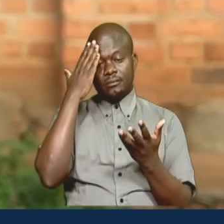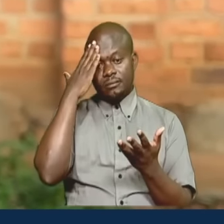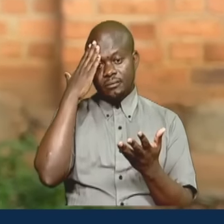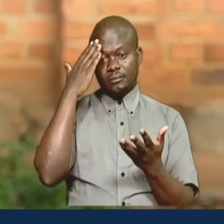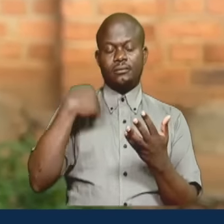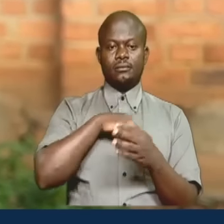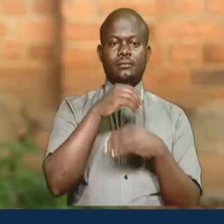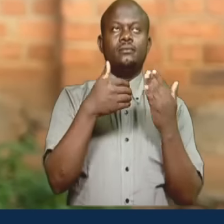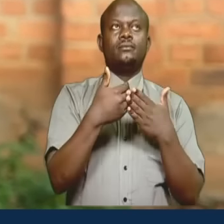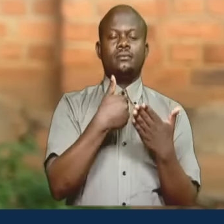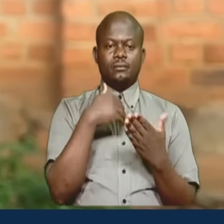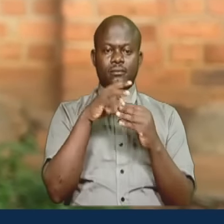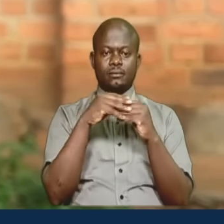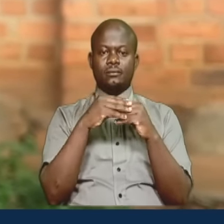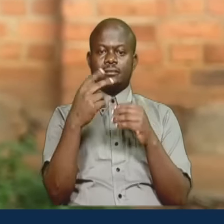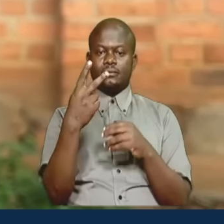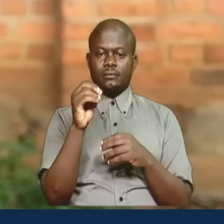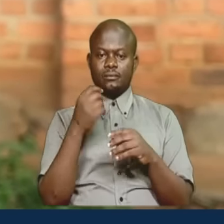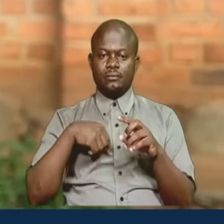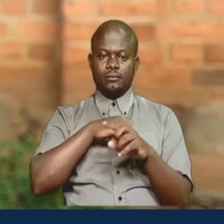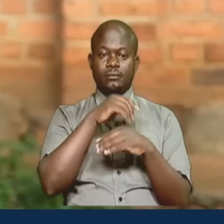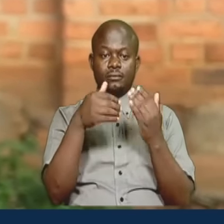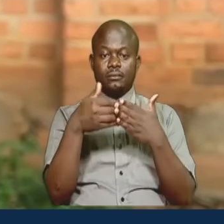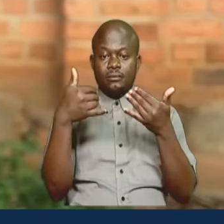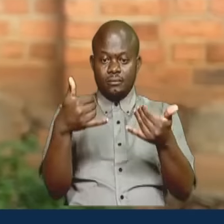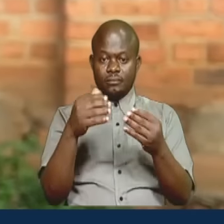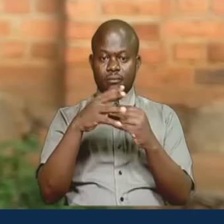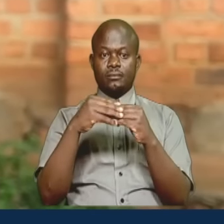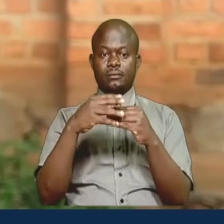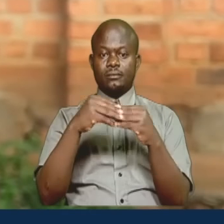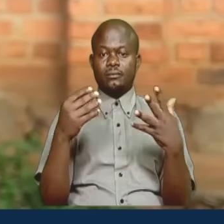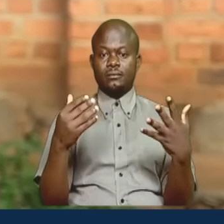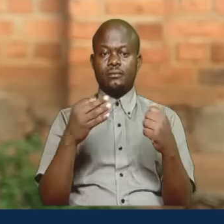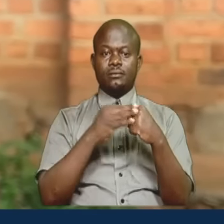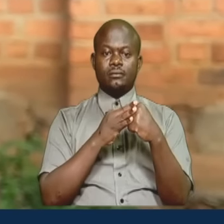nagiraga amanota 20, none ubu ngubu nsigaye mfite amanota